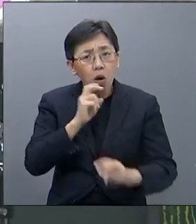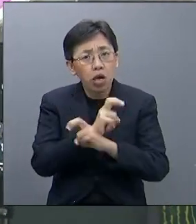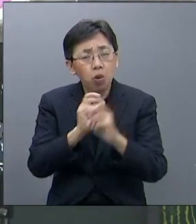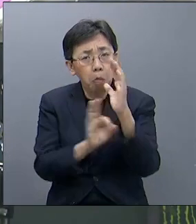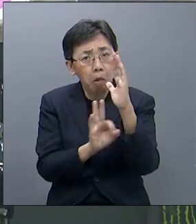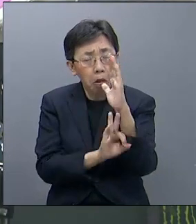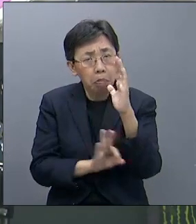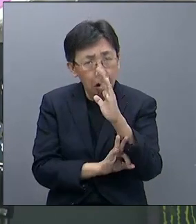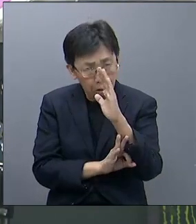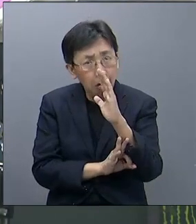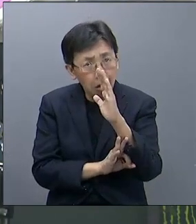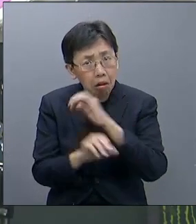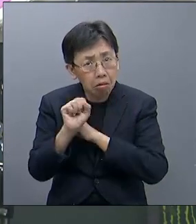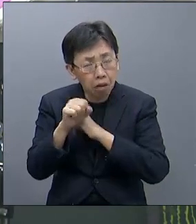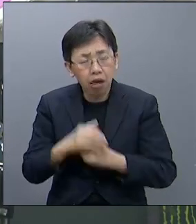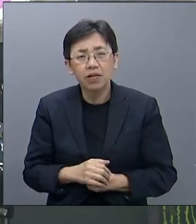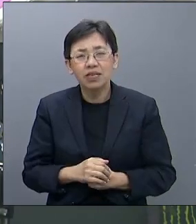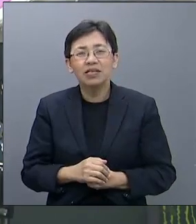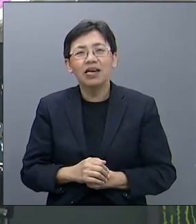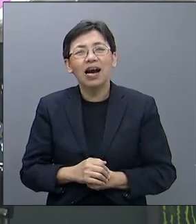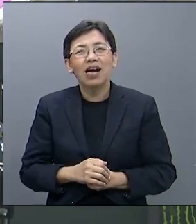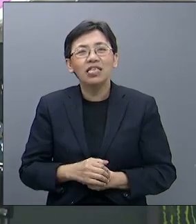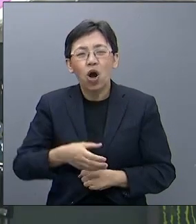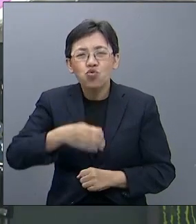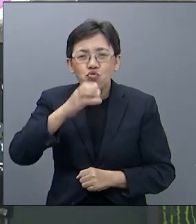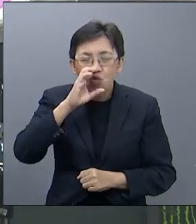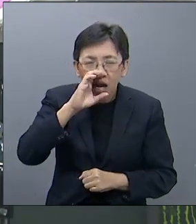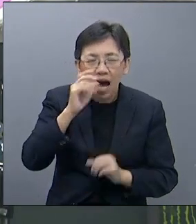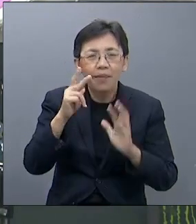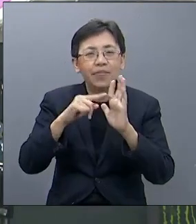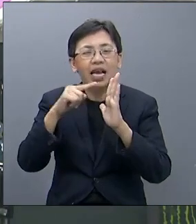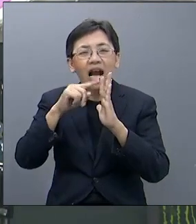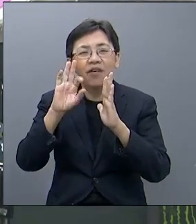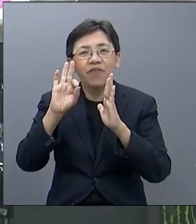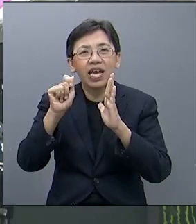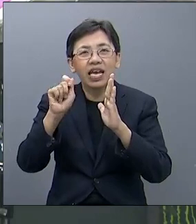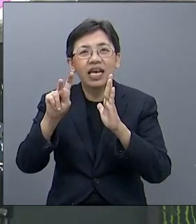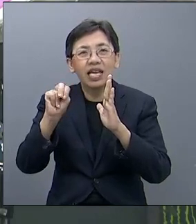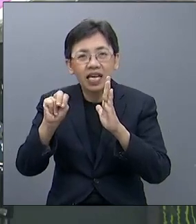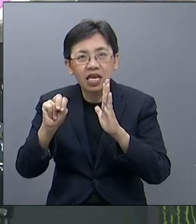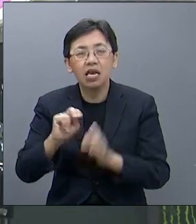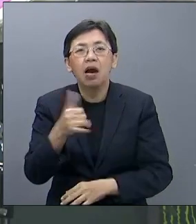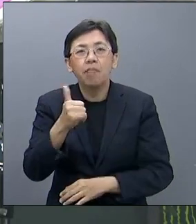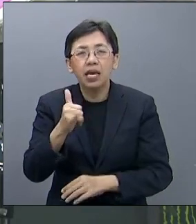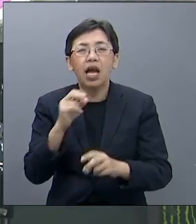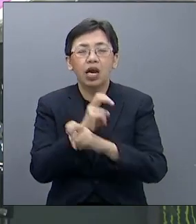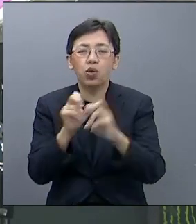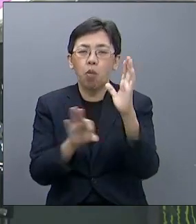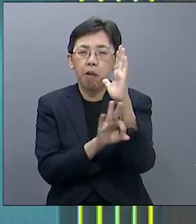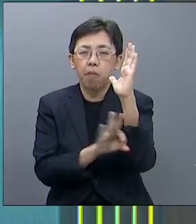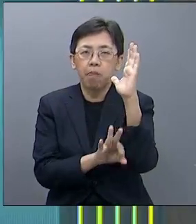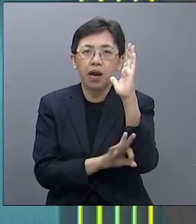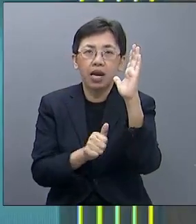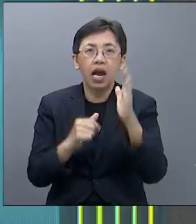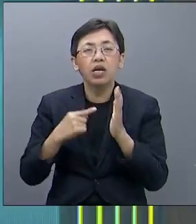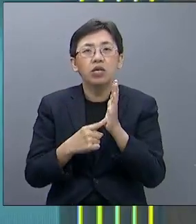อ้างอิงก่อนว่าปกติแล้วไอ้พวกเครื่องดื่มที่มีคาเฟอีนต่างๆเนี่ยมันจะมีเรื่องของปัจจัยเสี่ยงที่ทำให้กระดูกพรุนได้ไม่ว่